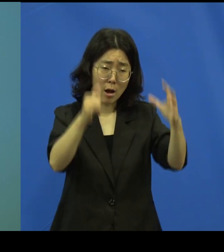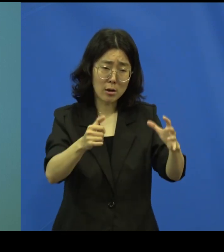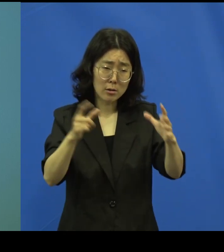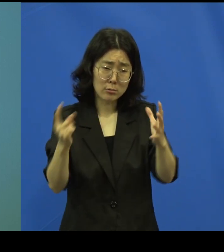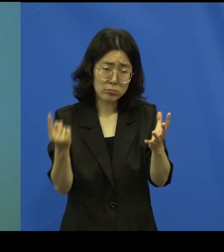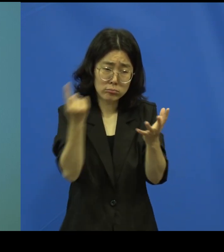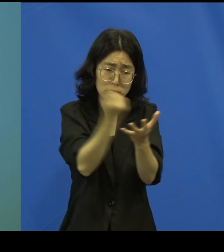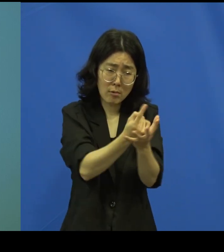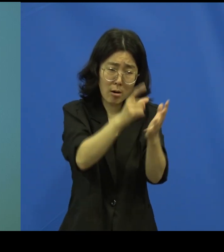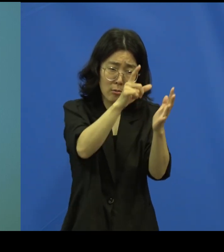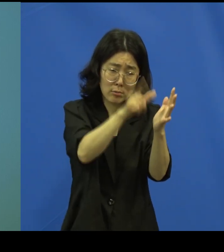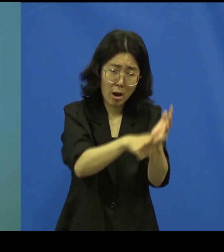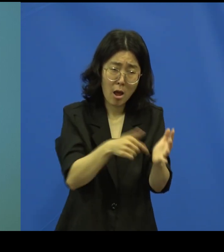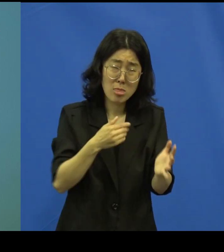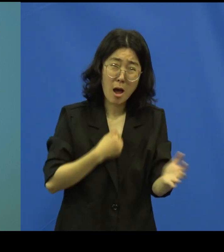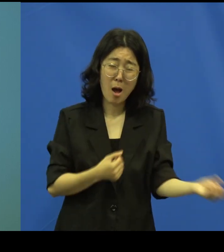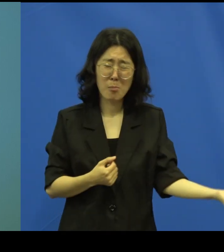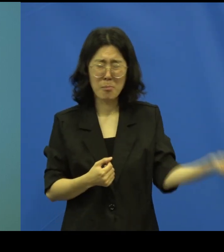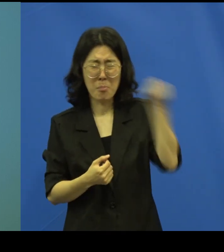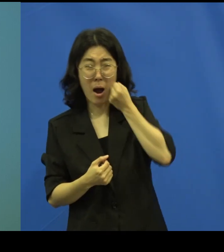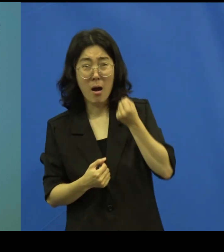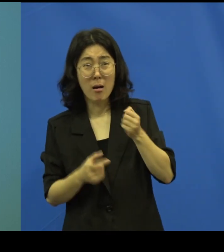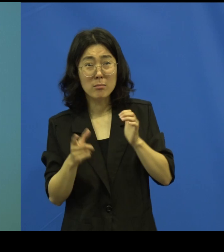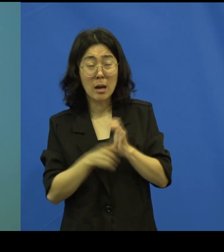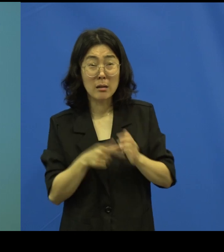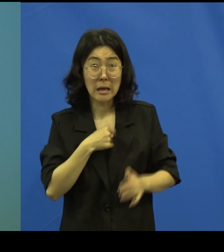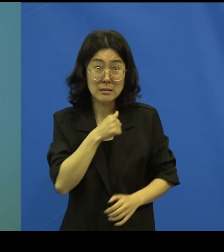그렇게 맞고 모욕을 당하고 어떻게 사나?